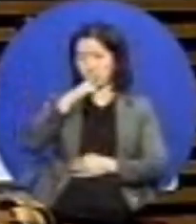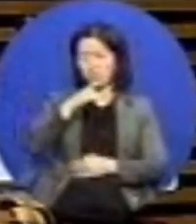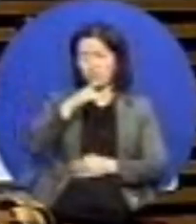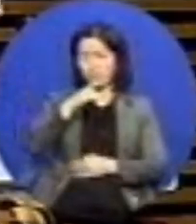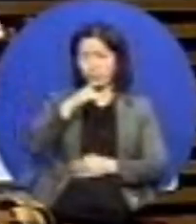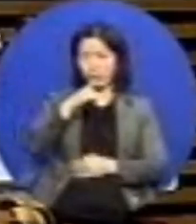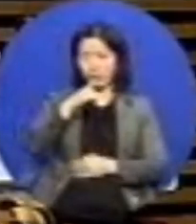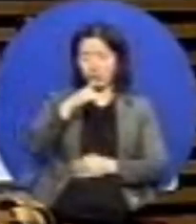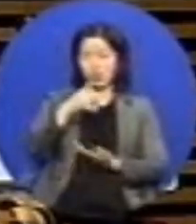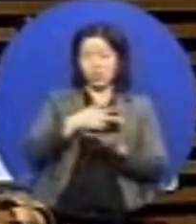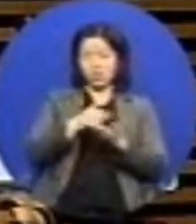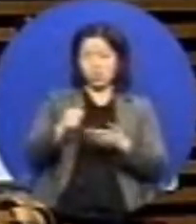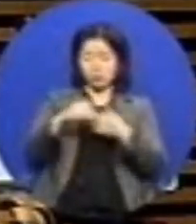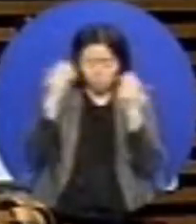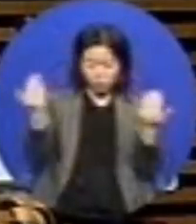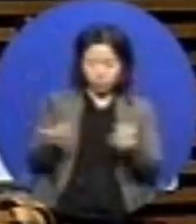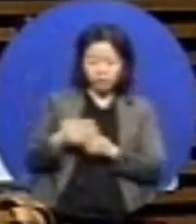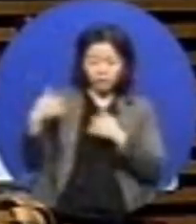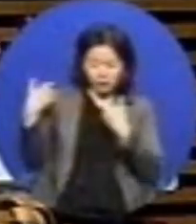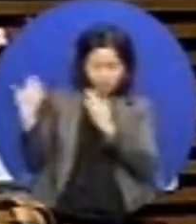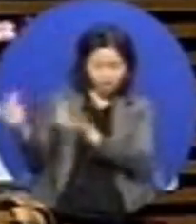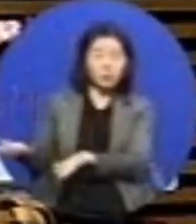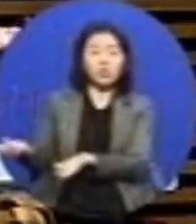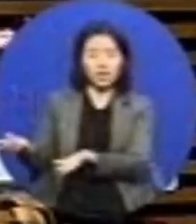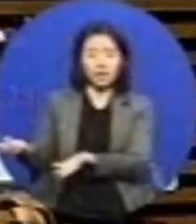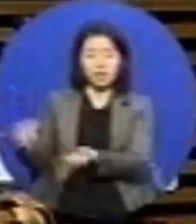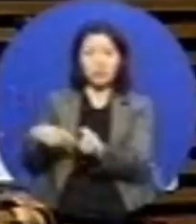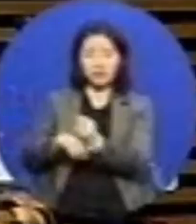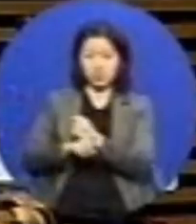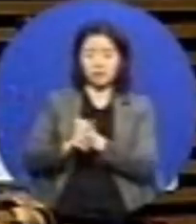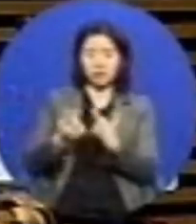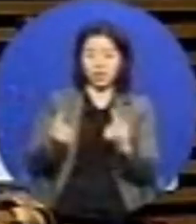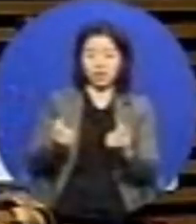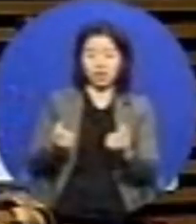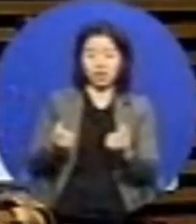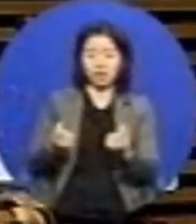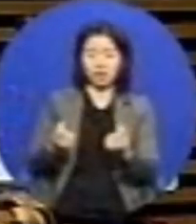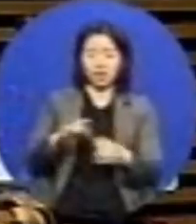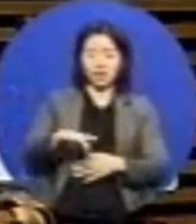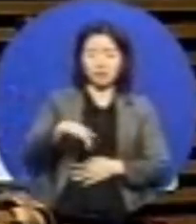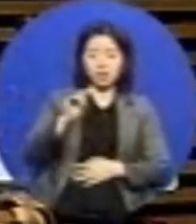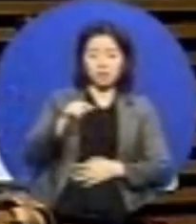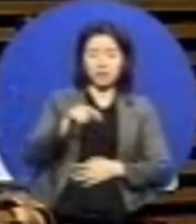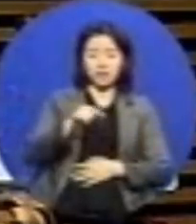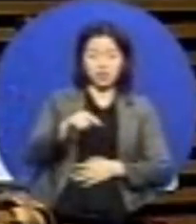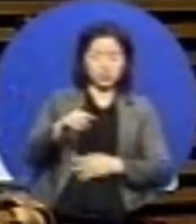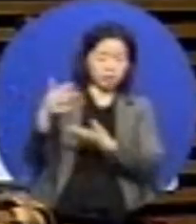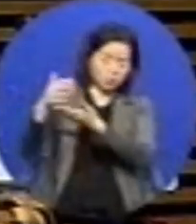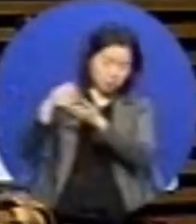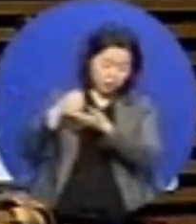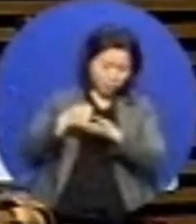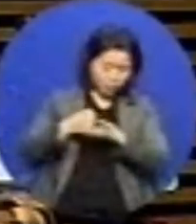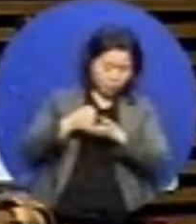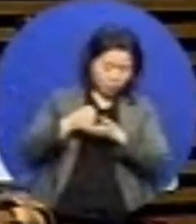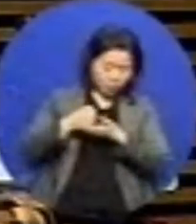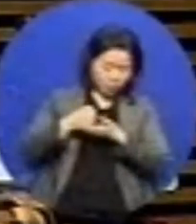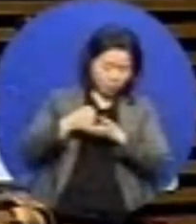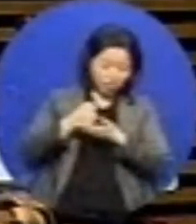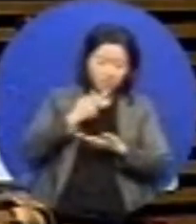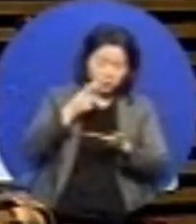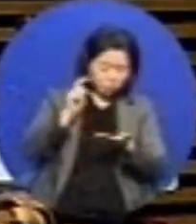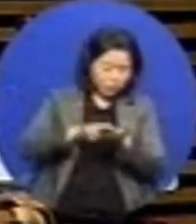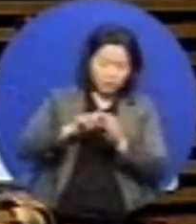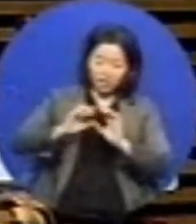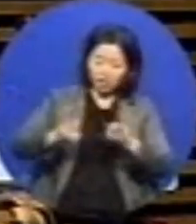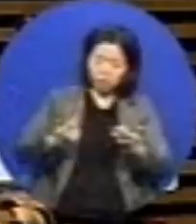모든 것을 다 내려놓아야 된다 는 뜻이었습니다 처음에 그 것을 받아들이기가 쉽지 않았고 울기도 많이 울었어요